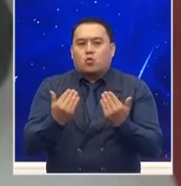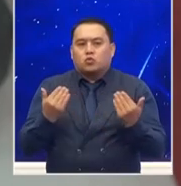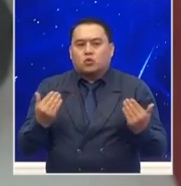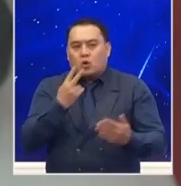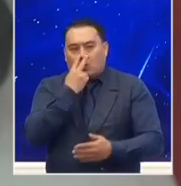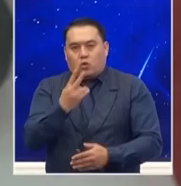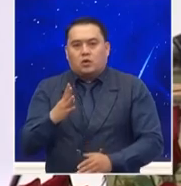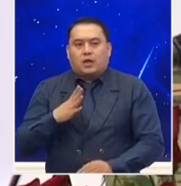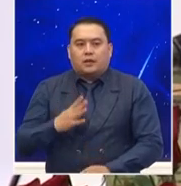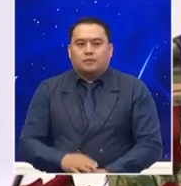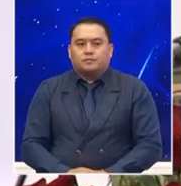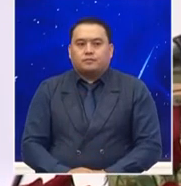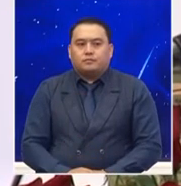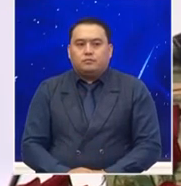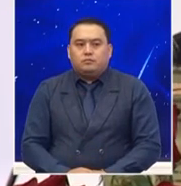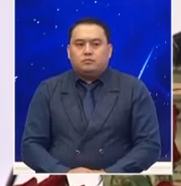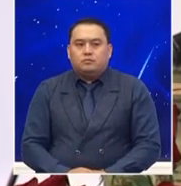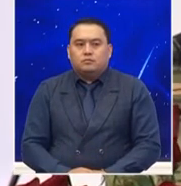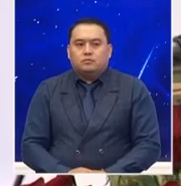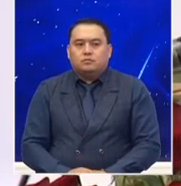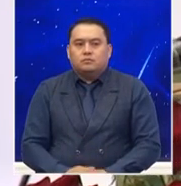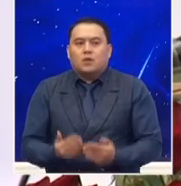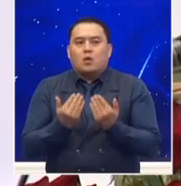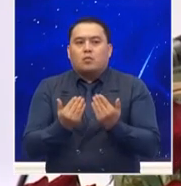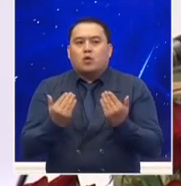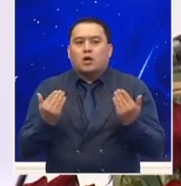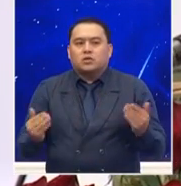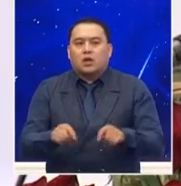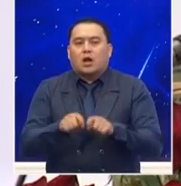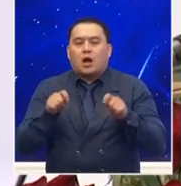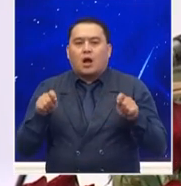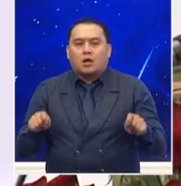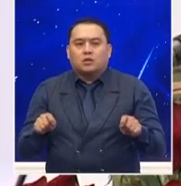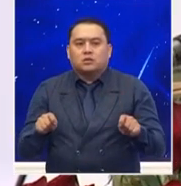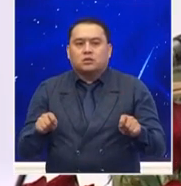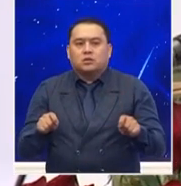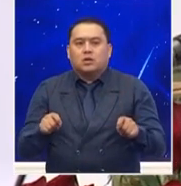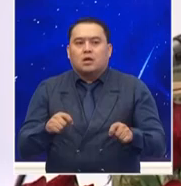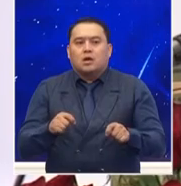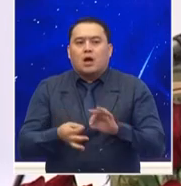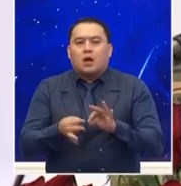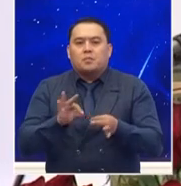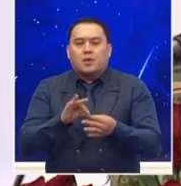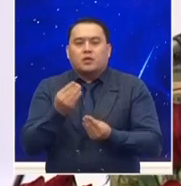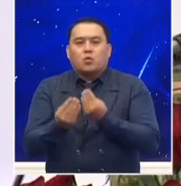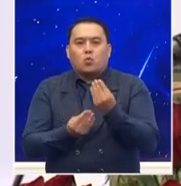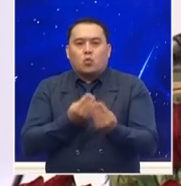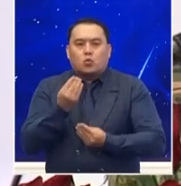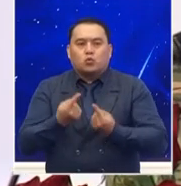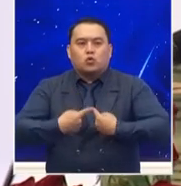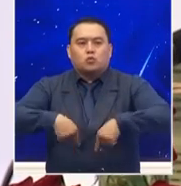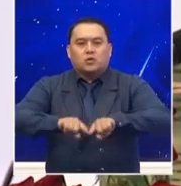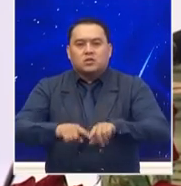қойылған. Мұражай бұрыш ашып, үлкен олимпиада ұйымдастырып жатқан осы